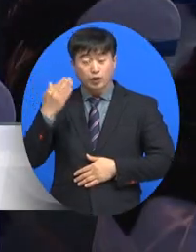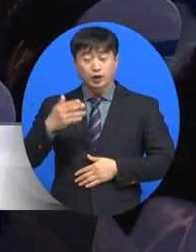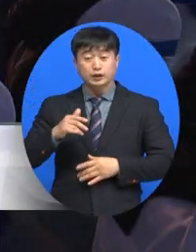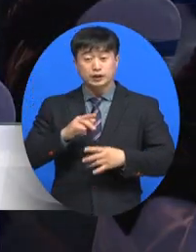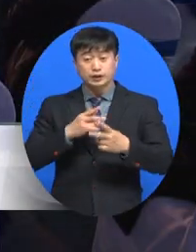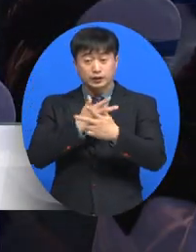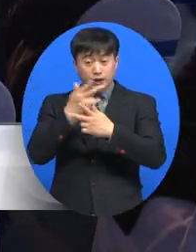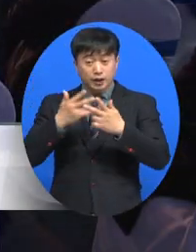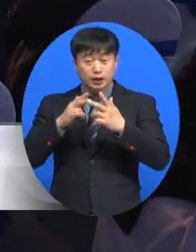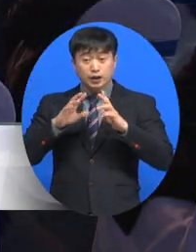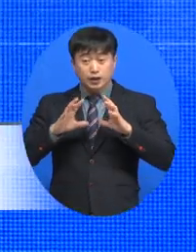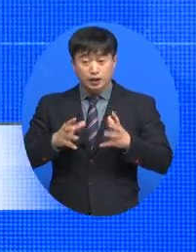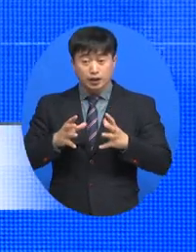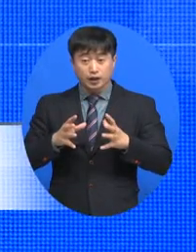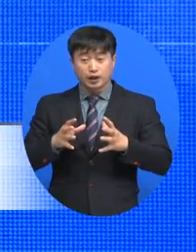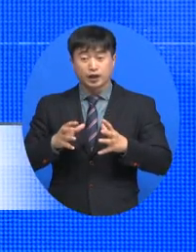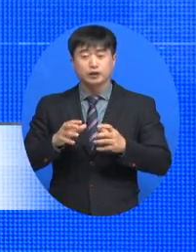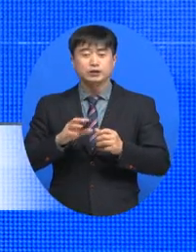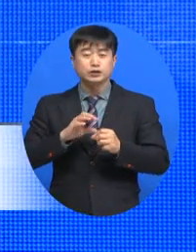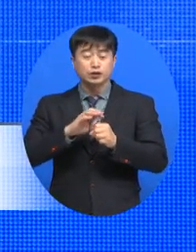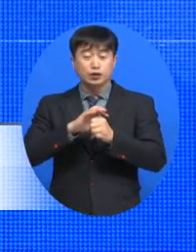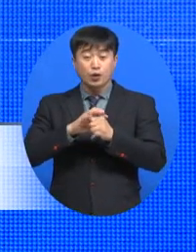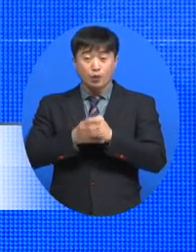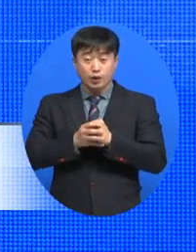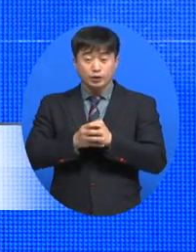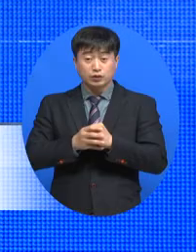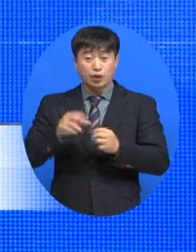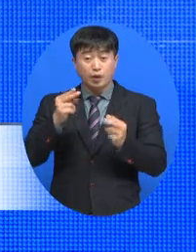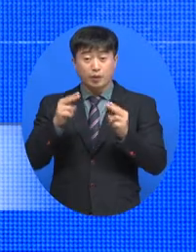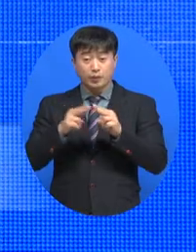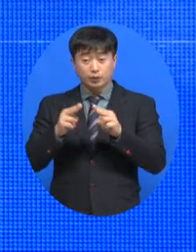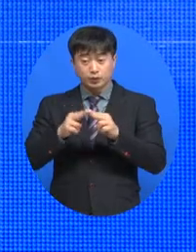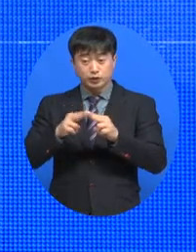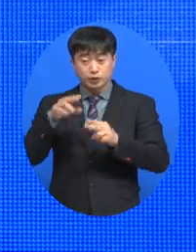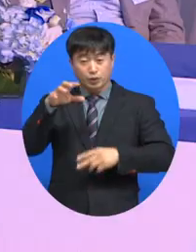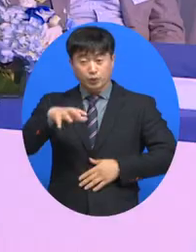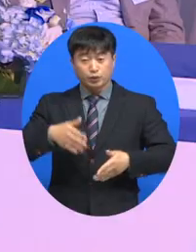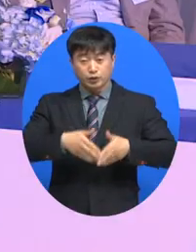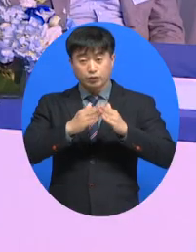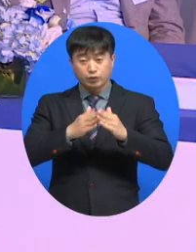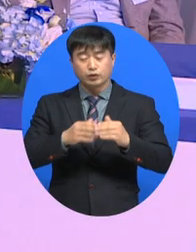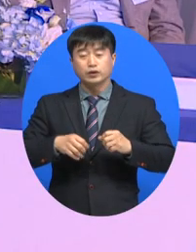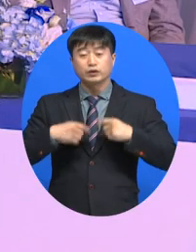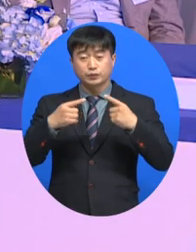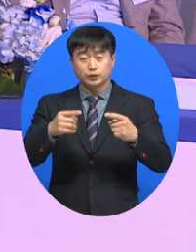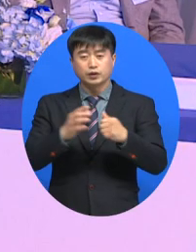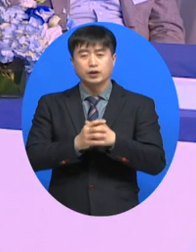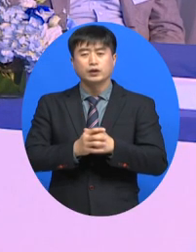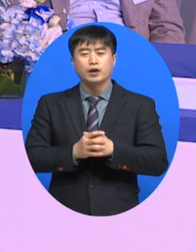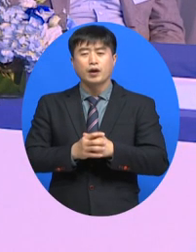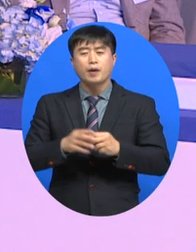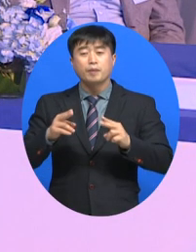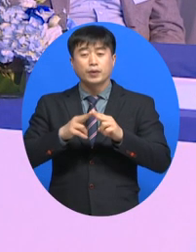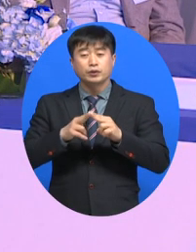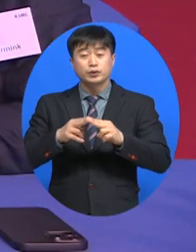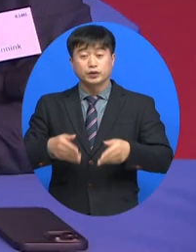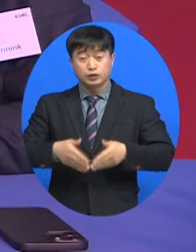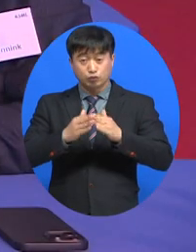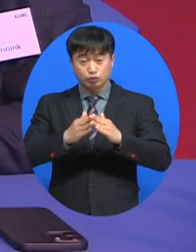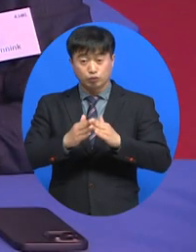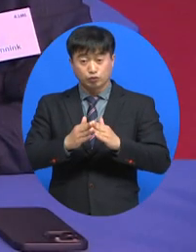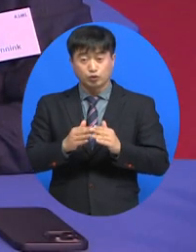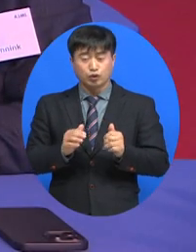얼마 전 네덜란드 asml의 화성 반도체 클로스 착공식에 참석한 김동현 지사는 반도체 생태계 조성 의지를 밝히며